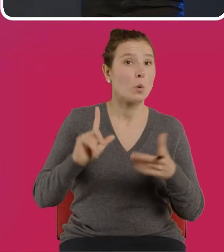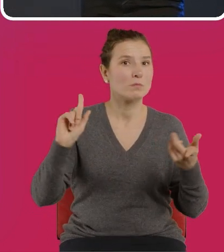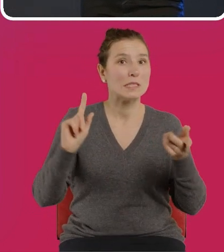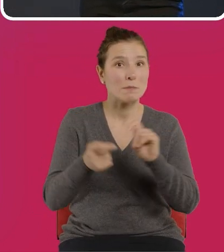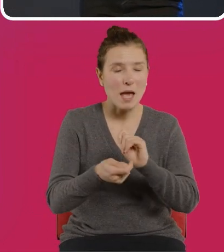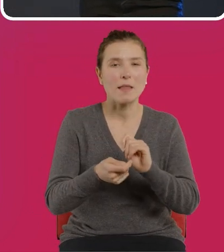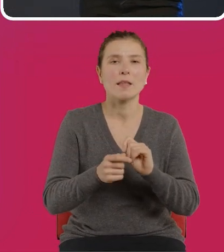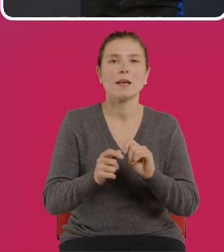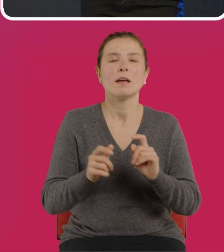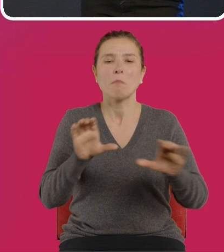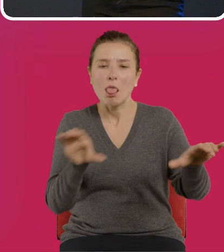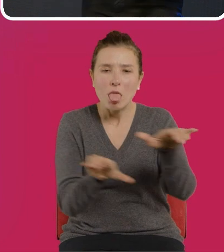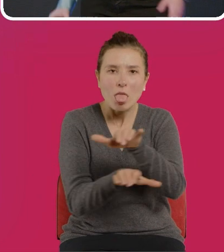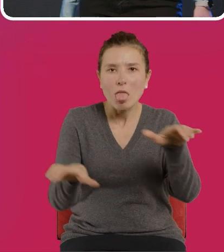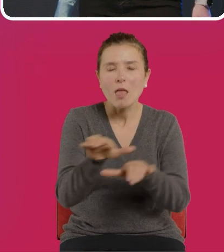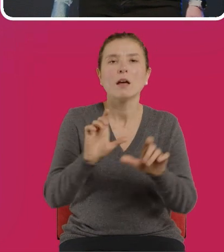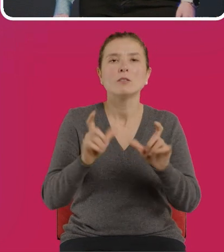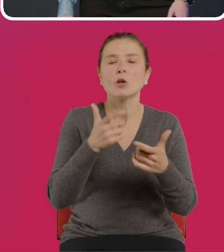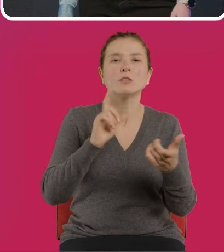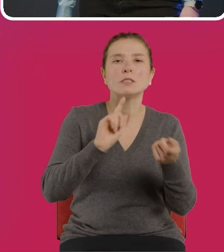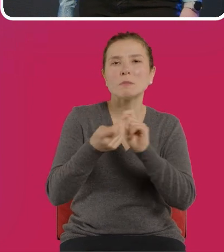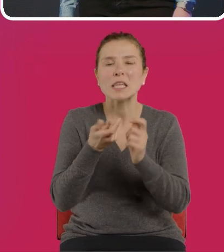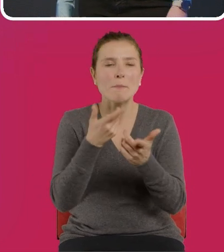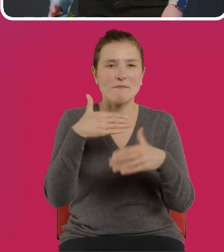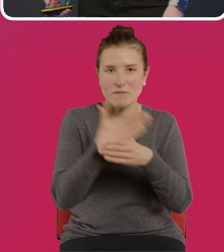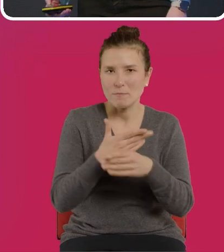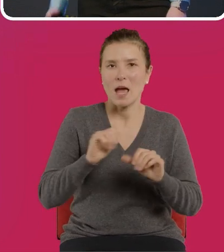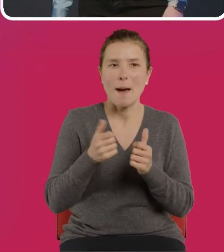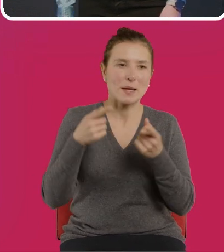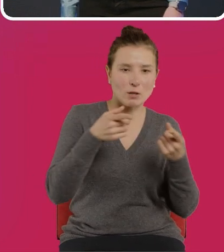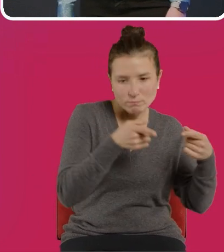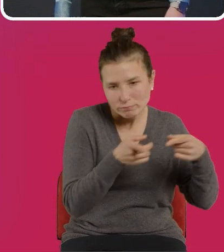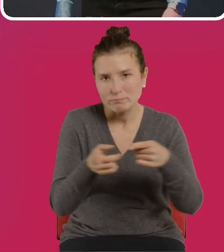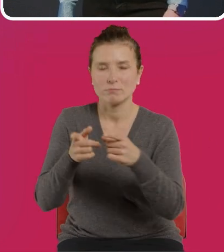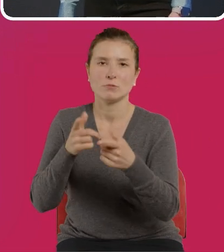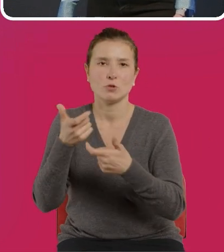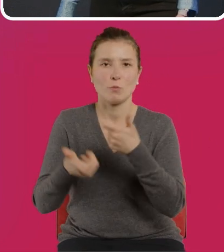co przestawimy klocki, żeby nasza firma szła w innym kierunku.